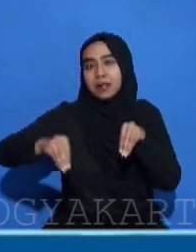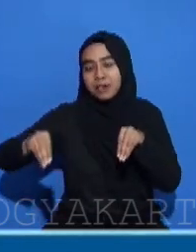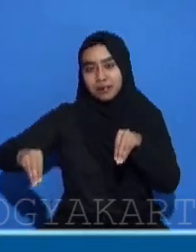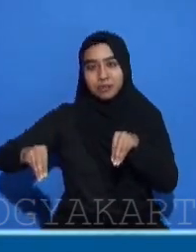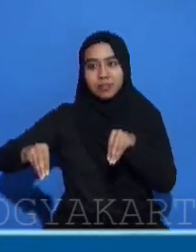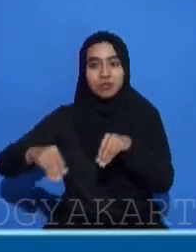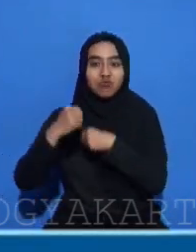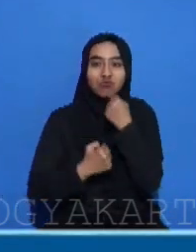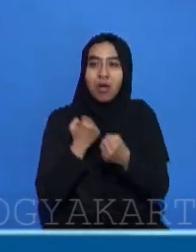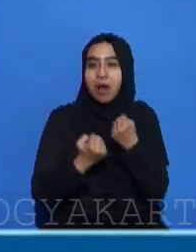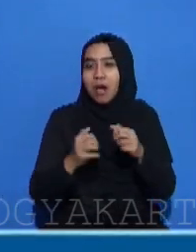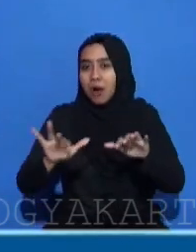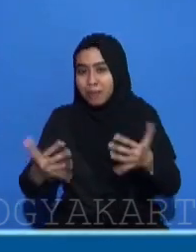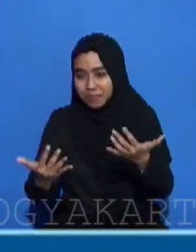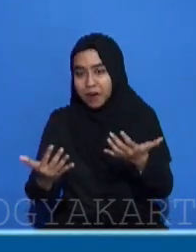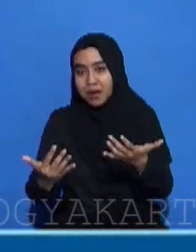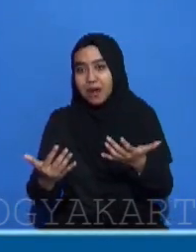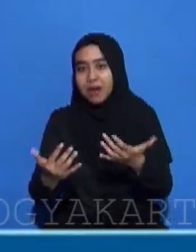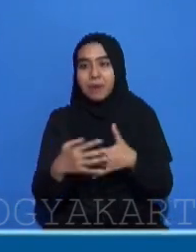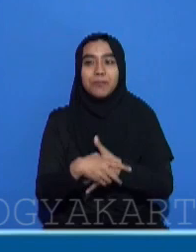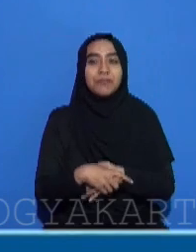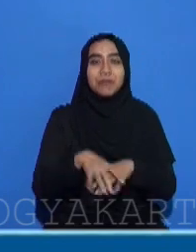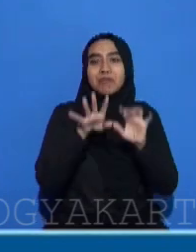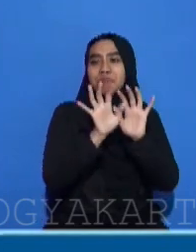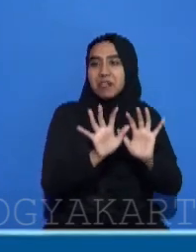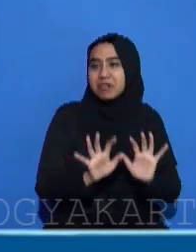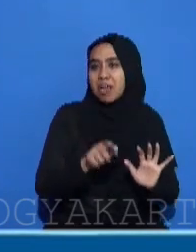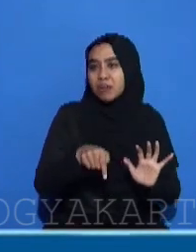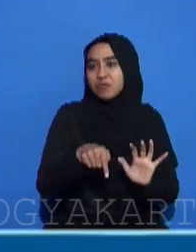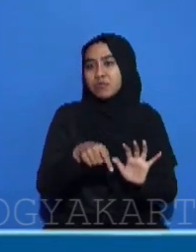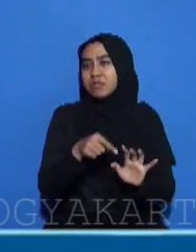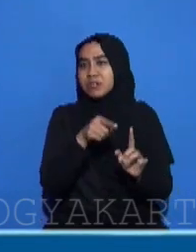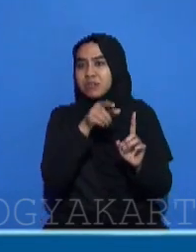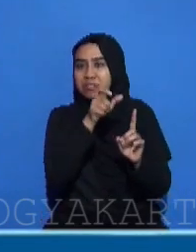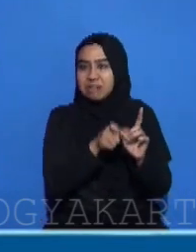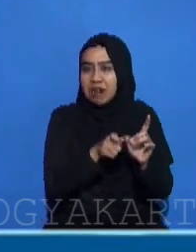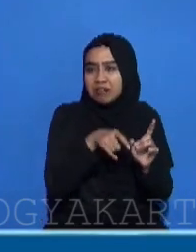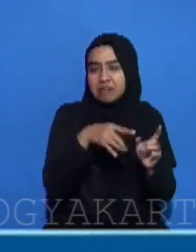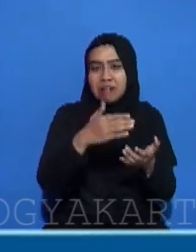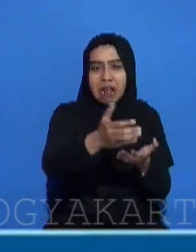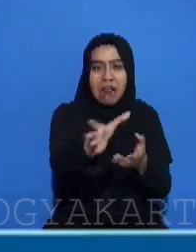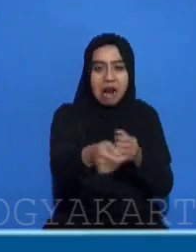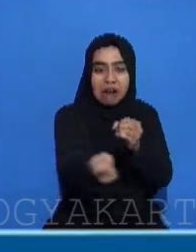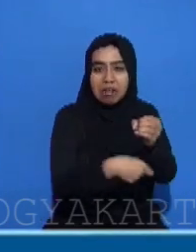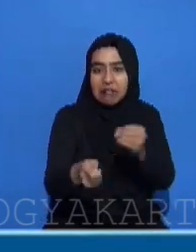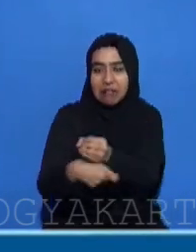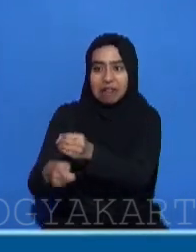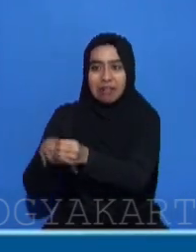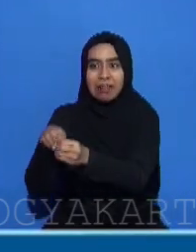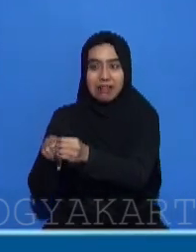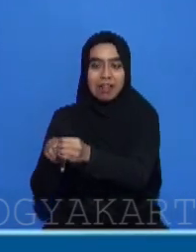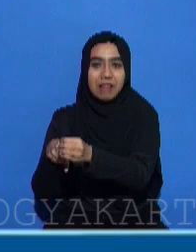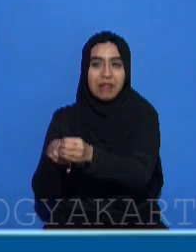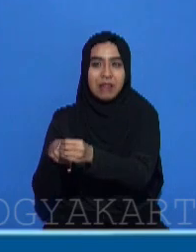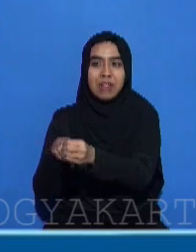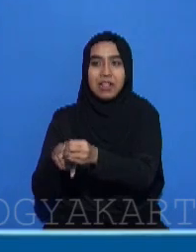usaha budidaya mindo wau, padatanipun kadang tani kedah ngarit menopo dene ngangon supados kacekapan pakanipun. Ananging Anwar